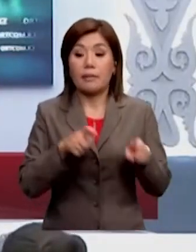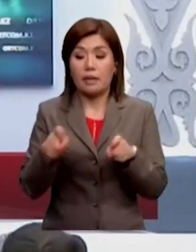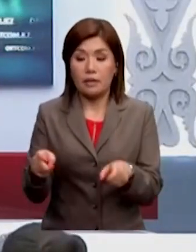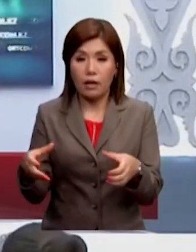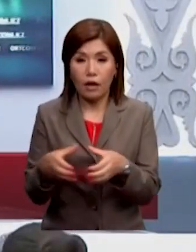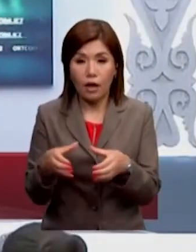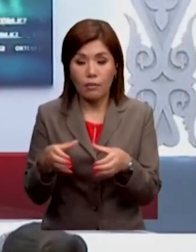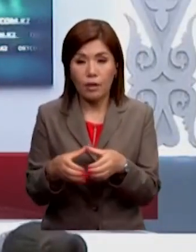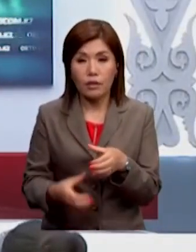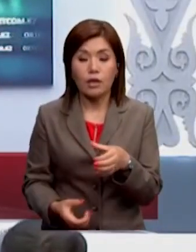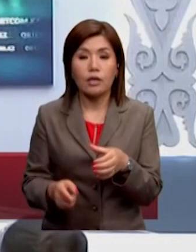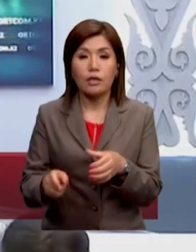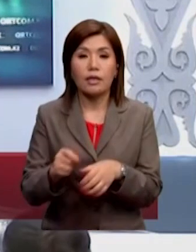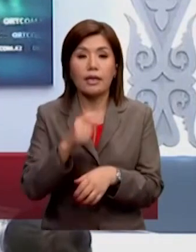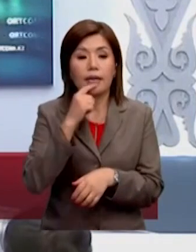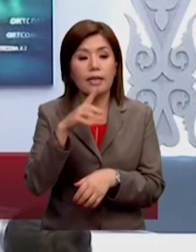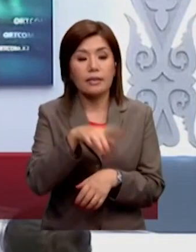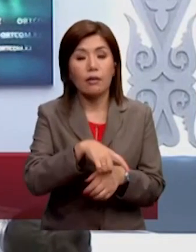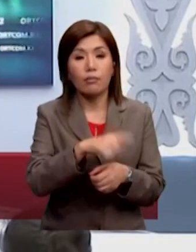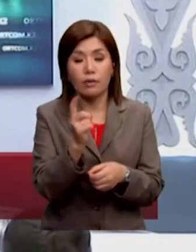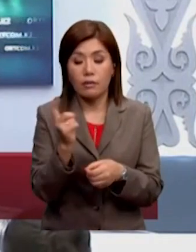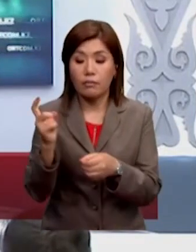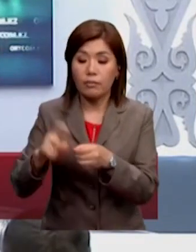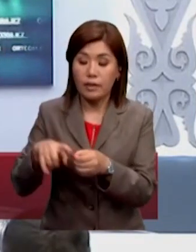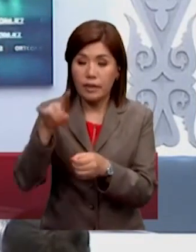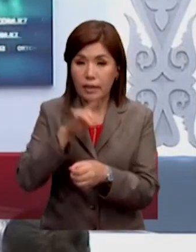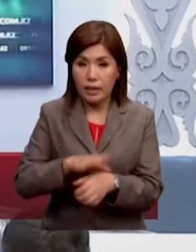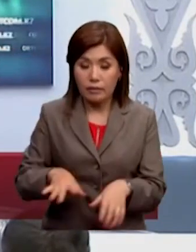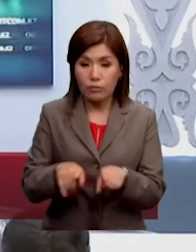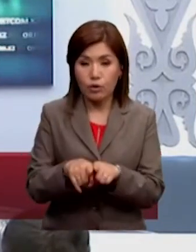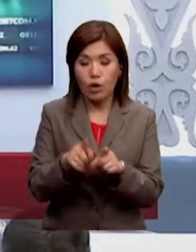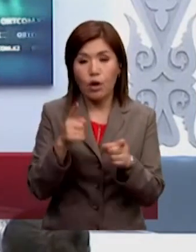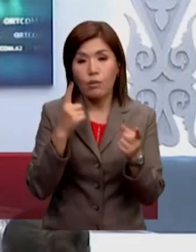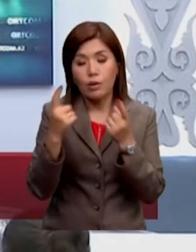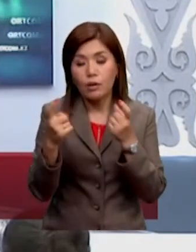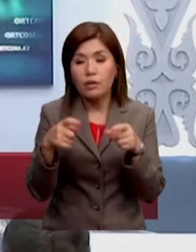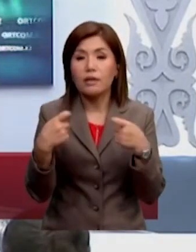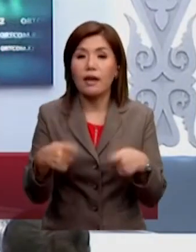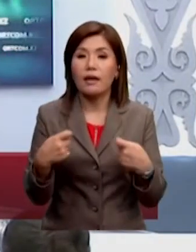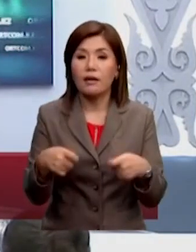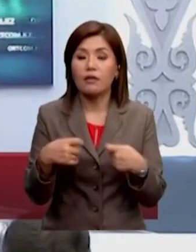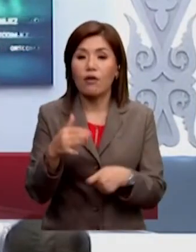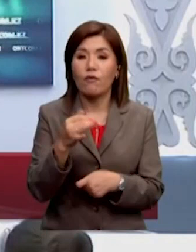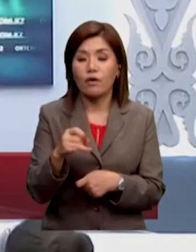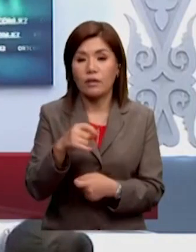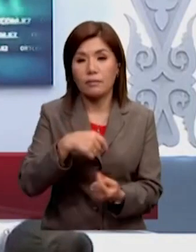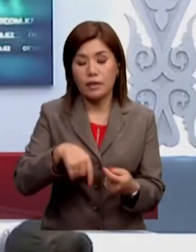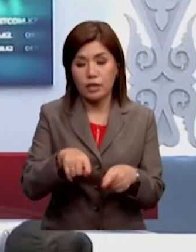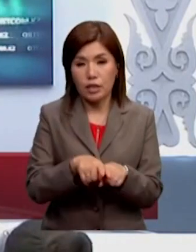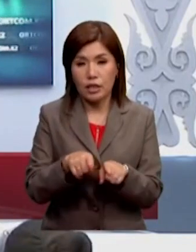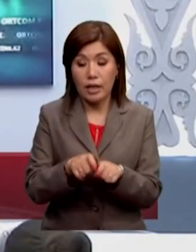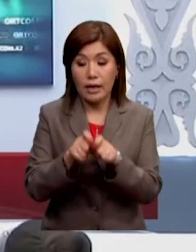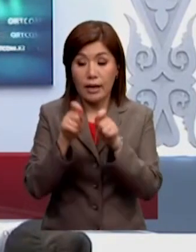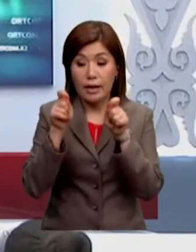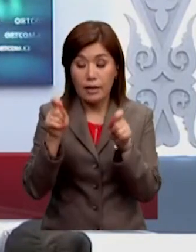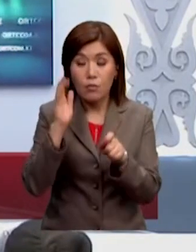по выходу из российского рынка. Некоторые компании являются публичными, торгуются на фондовых биржах, и раскрытие